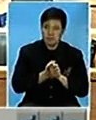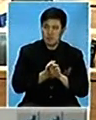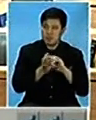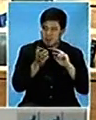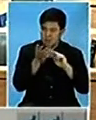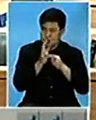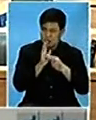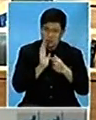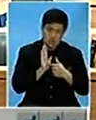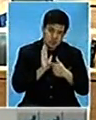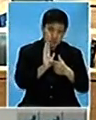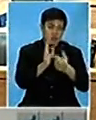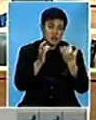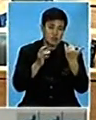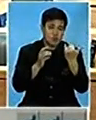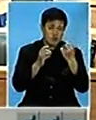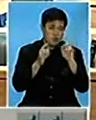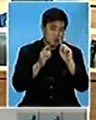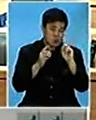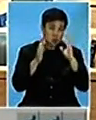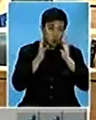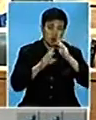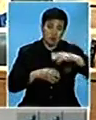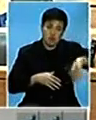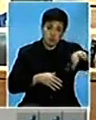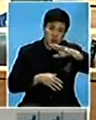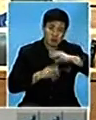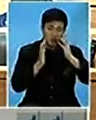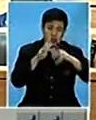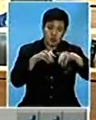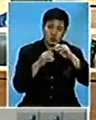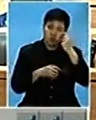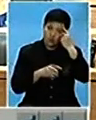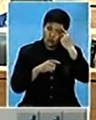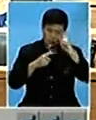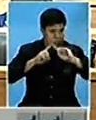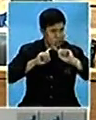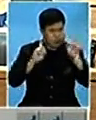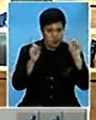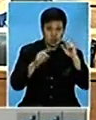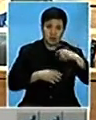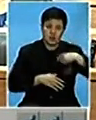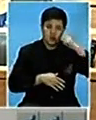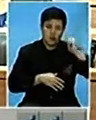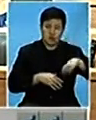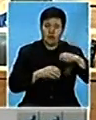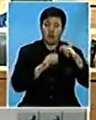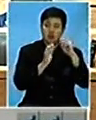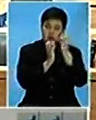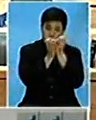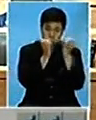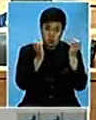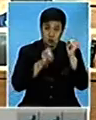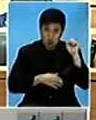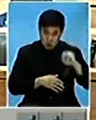ดงให้เห็นว่าประชาชนทั้งประเทศมีความคิดสวนทางกับศาลรัฐธรรมนูญใช่หรือไม่ท่าน